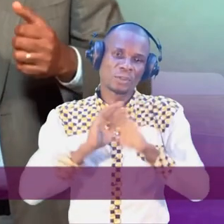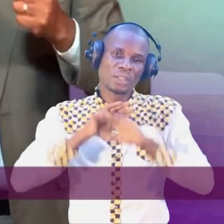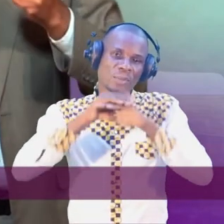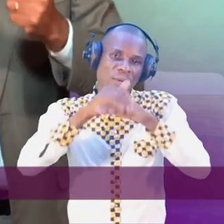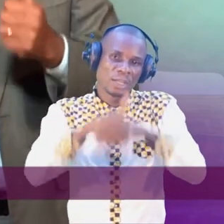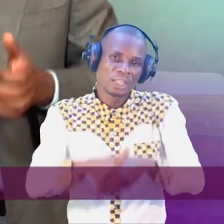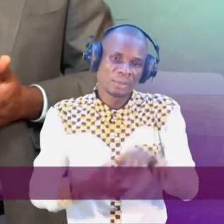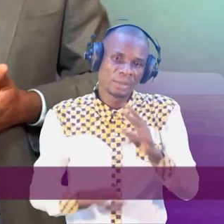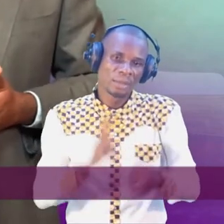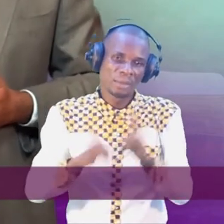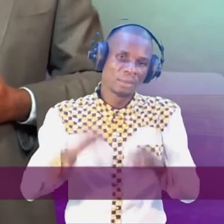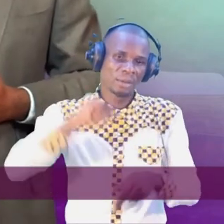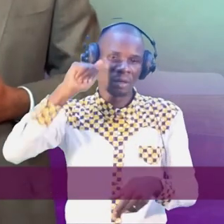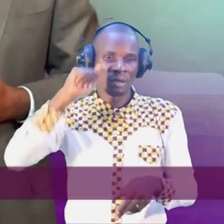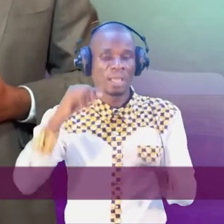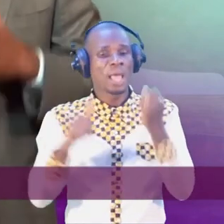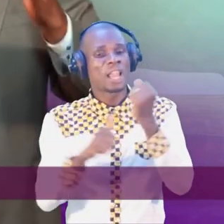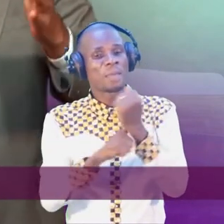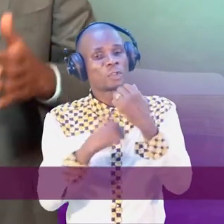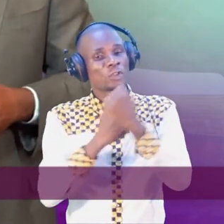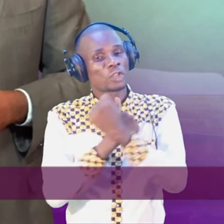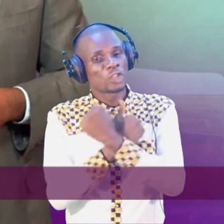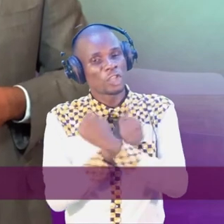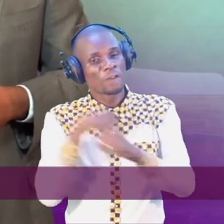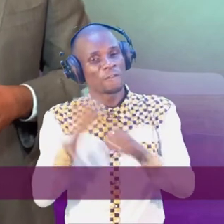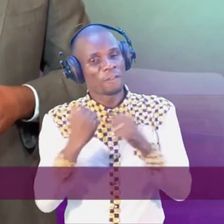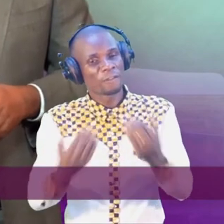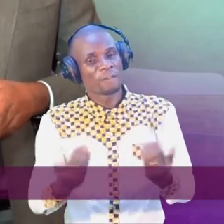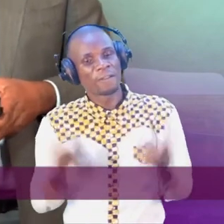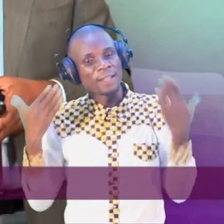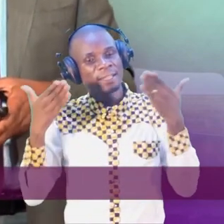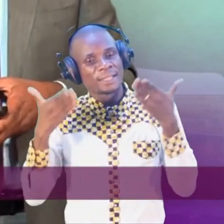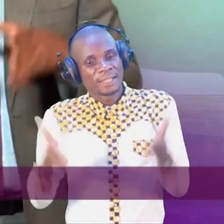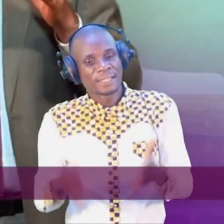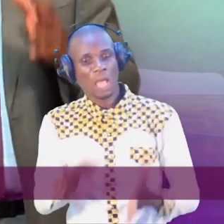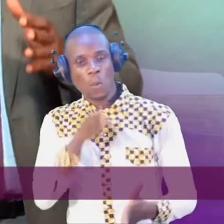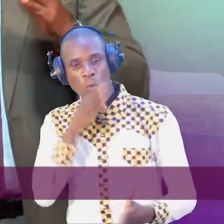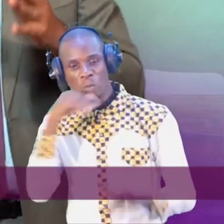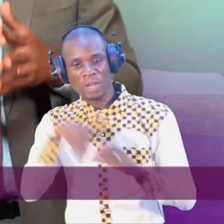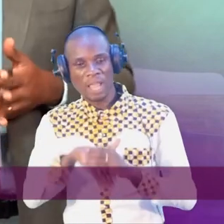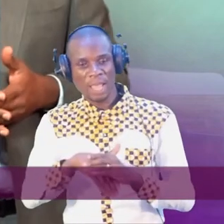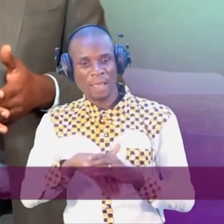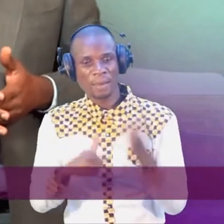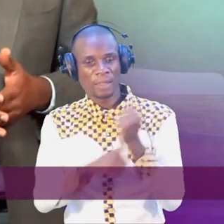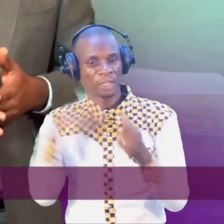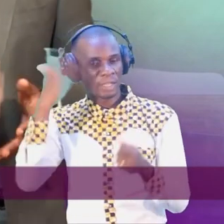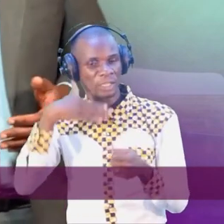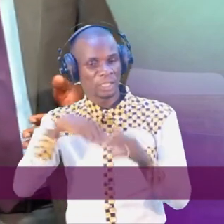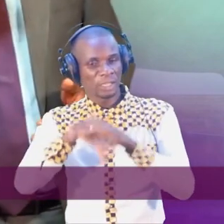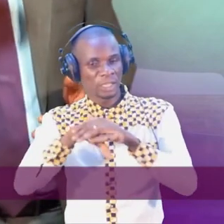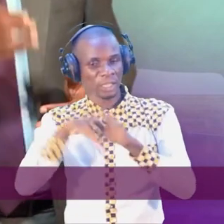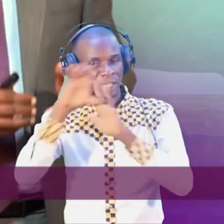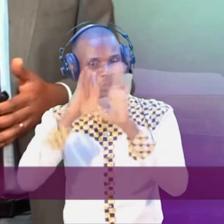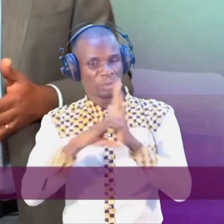Na Mungu anataka kubariki wale wanaotaka kujiunga na watu hawa